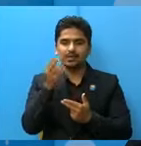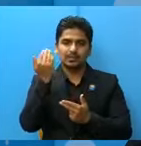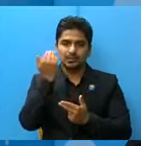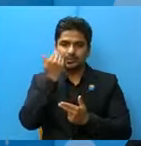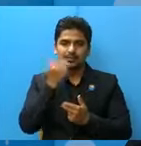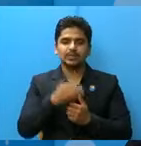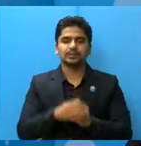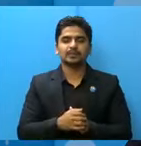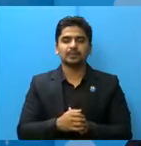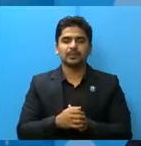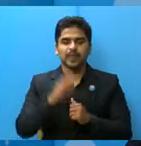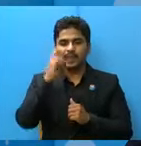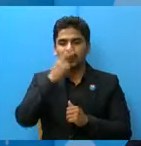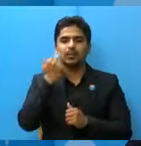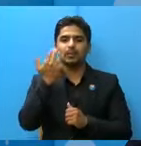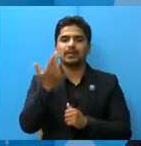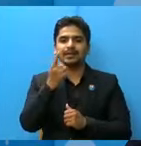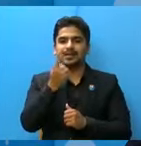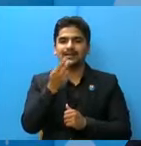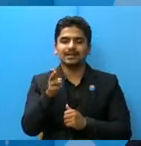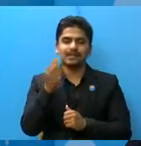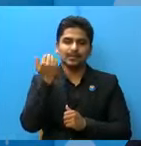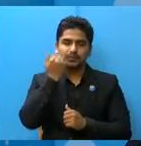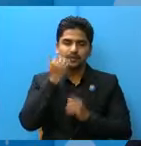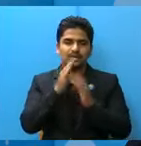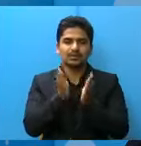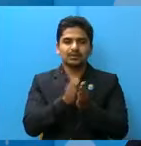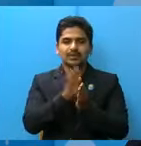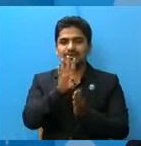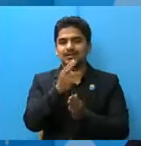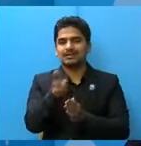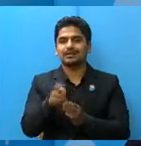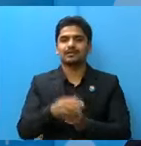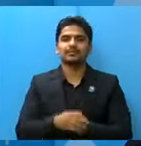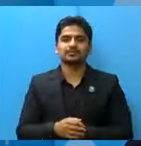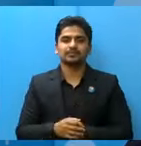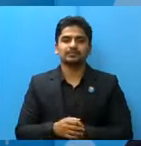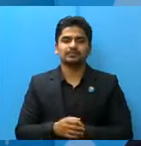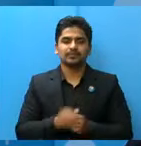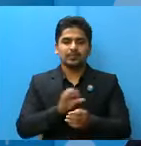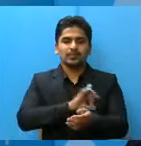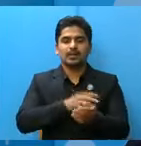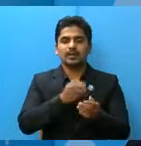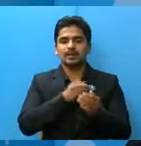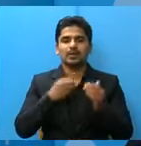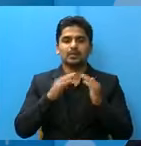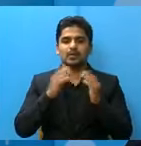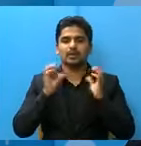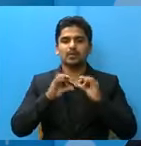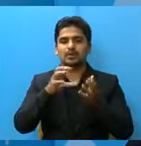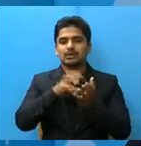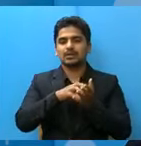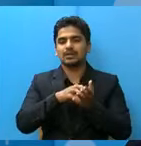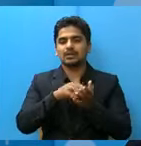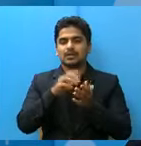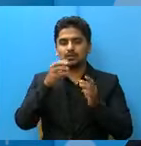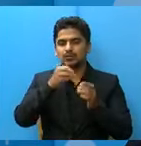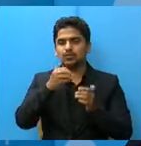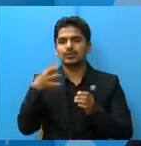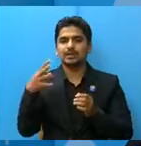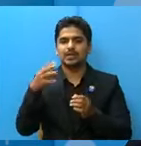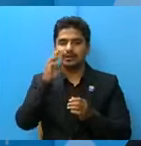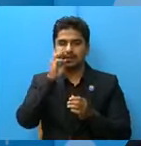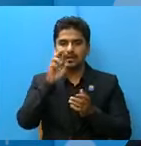रुपन देही को एक जना पुरुस गरी जम्मा चार जना प्रादेशिक अस्पताल प्रयोक्षाला सुर्खेत मां